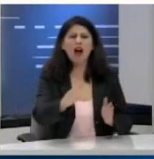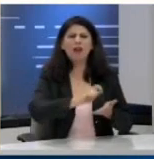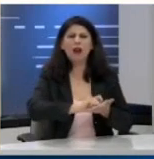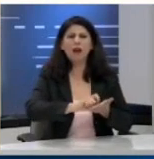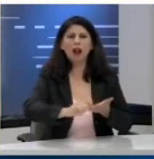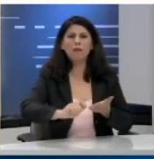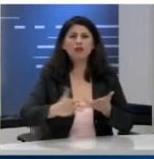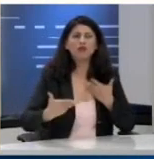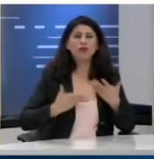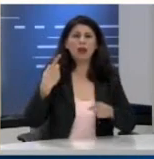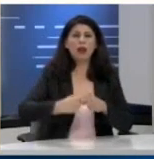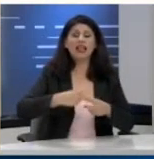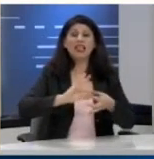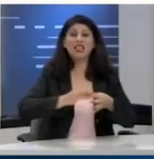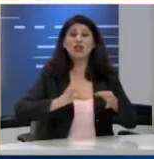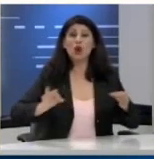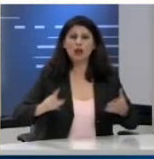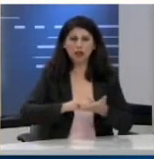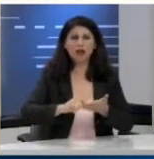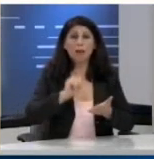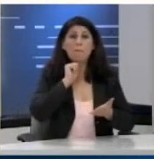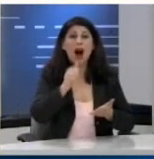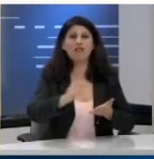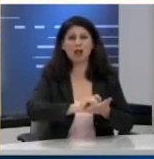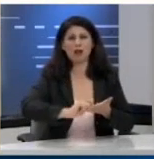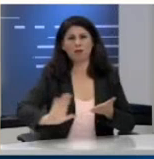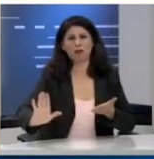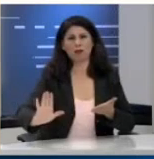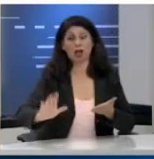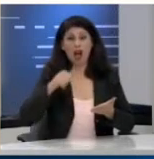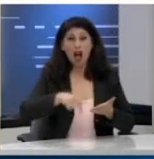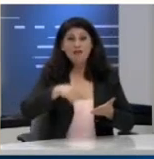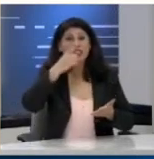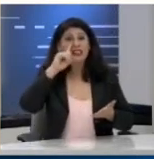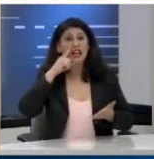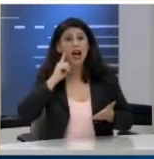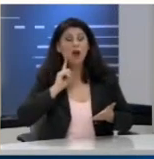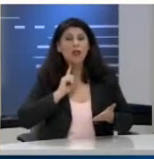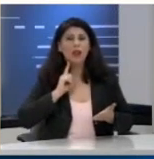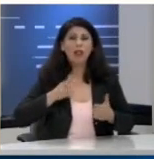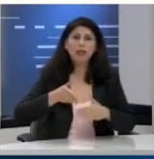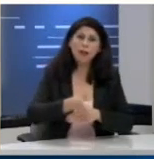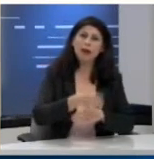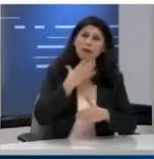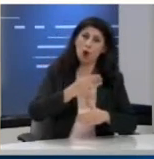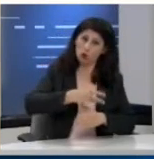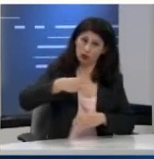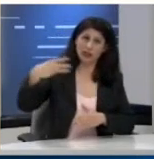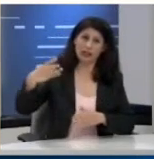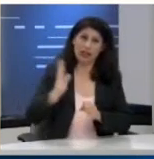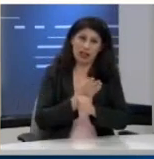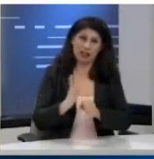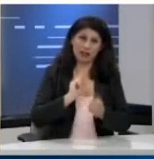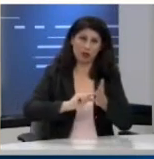στη σύγχρονη ελληνική ιστορία. Και βεβαίως δεν μπήκαμε σε αυτή την τραγωδία επειδή ο ΣΥΡΙΖΑ κατέστρεψε